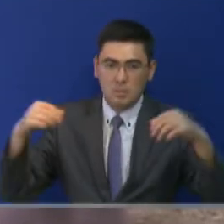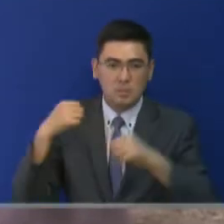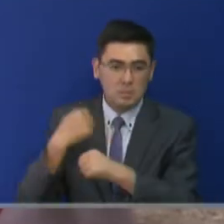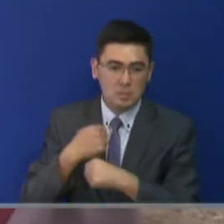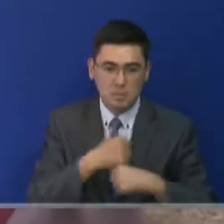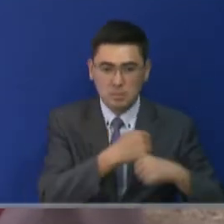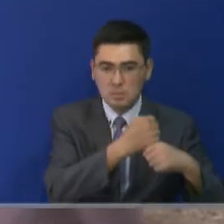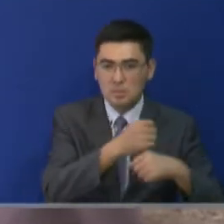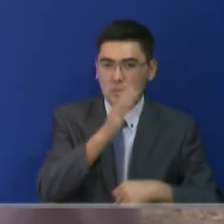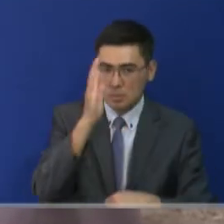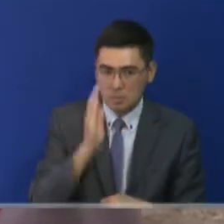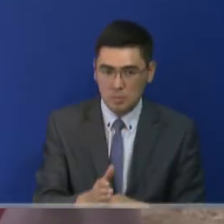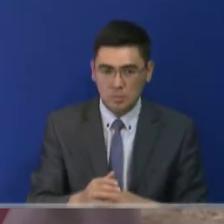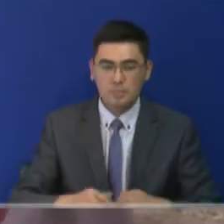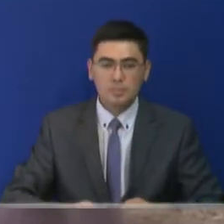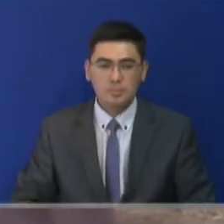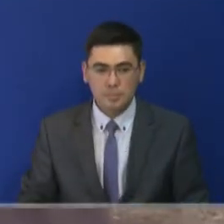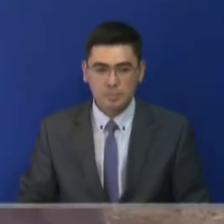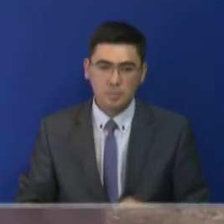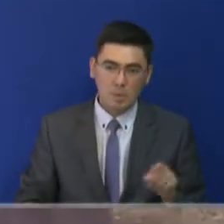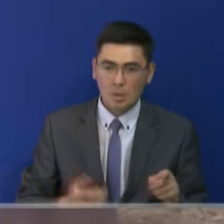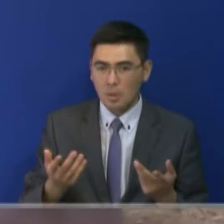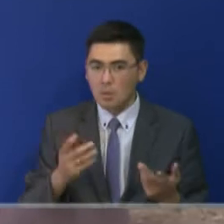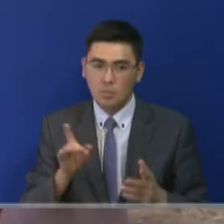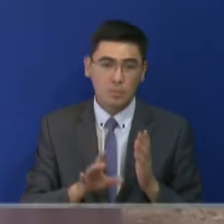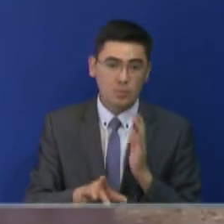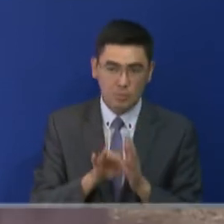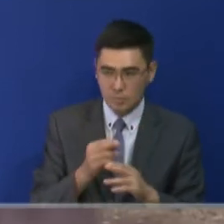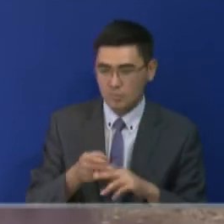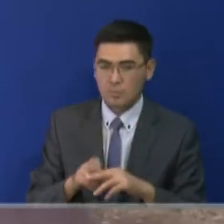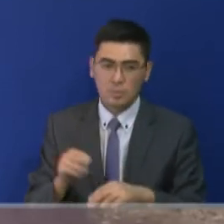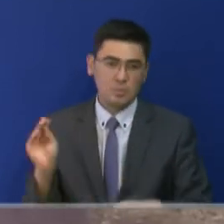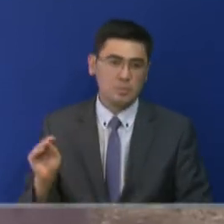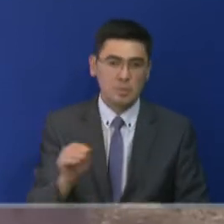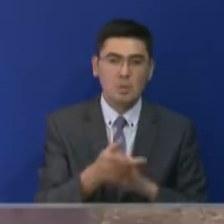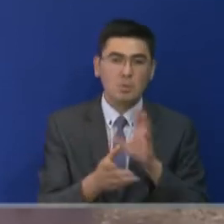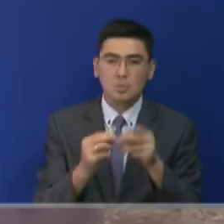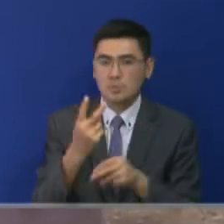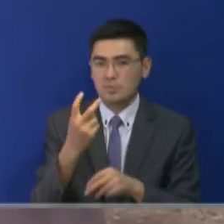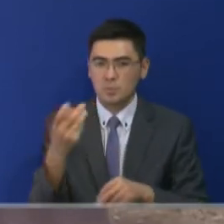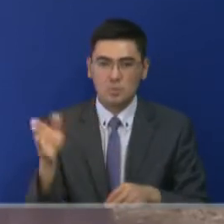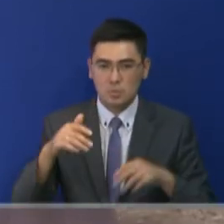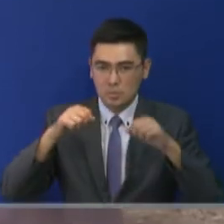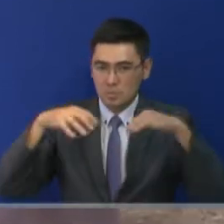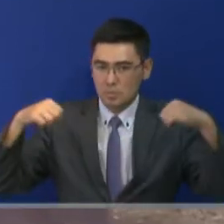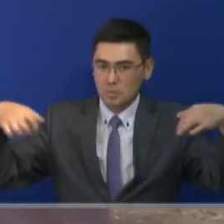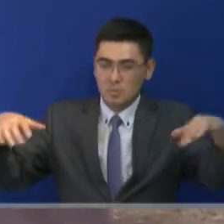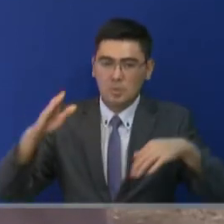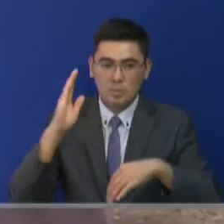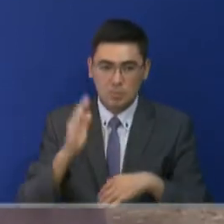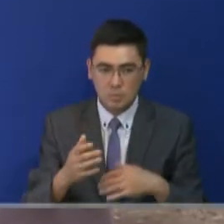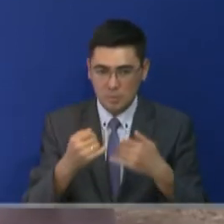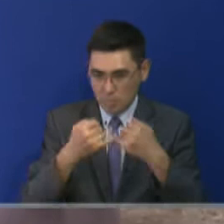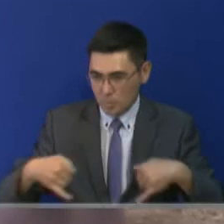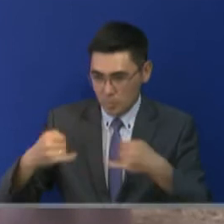болады. Ананы выбирать етеді, мынаны выбирать етеді, қайсысын выбирать етеді, соны қоямыз. 200 светильник қойылады, кабель